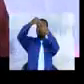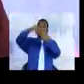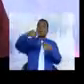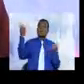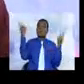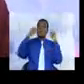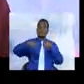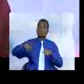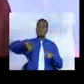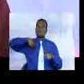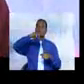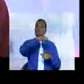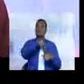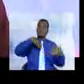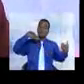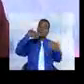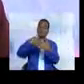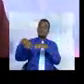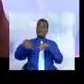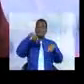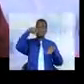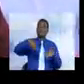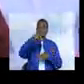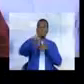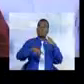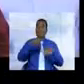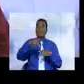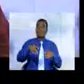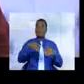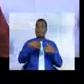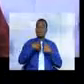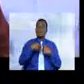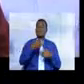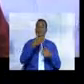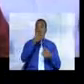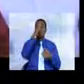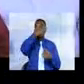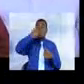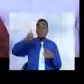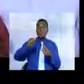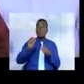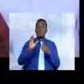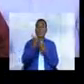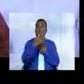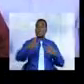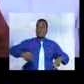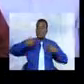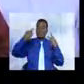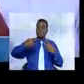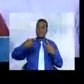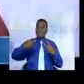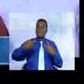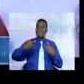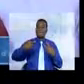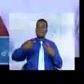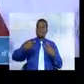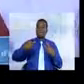quand nous arrivons à faire en sorte que la population ait de meilleures conditions de vie. Les meilleures conditions de